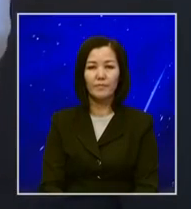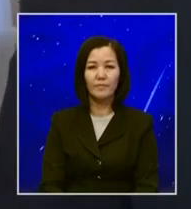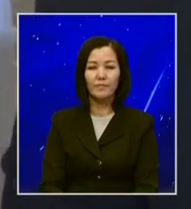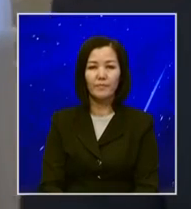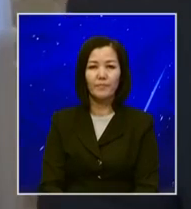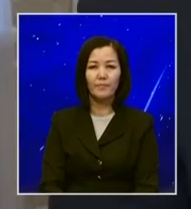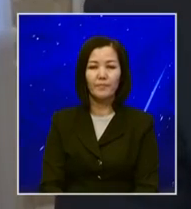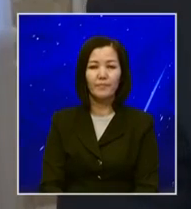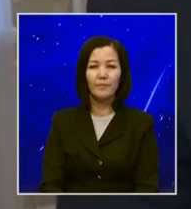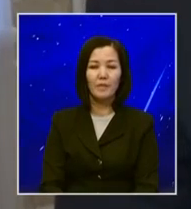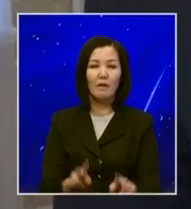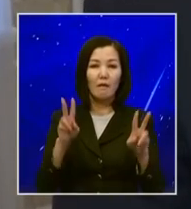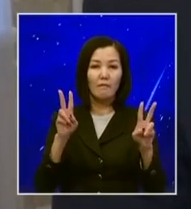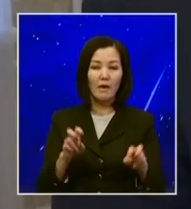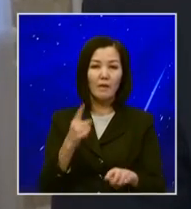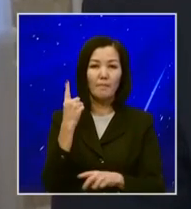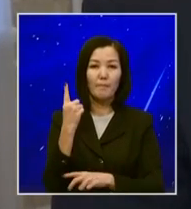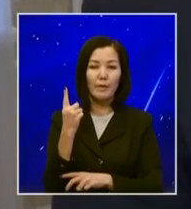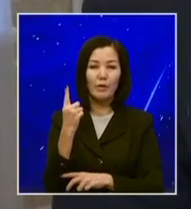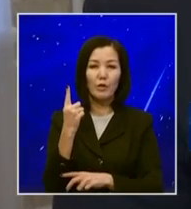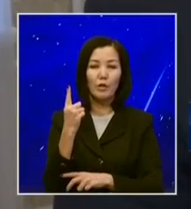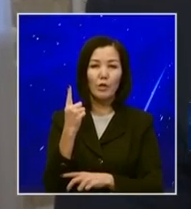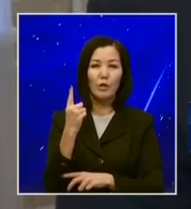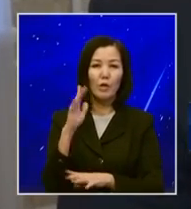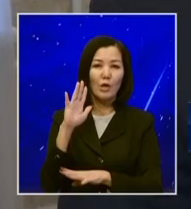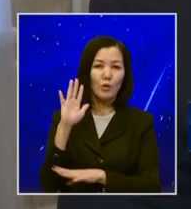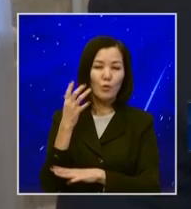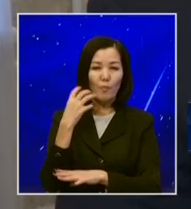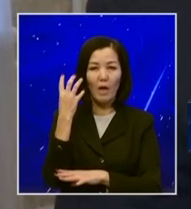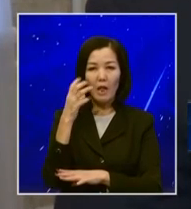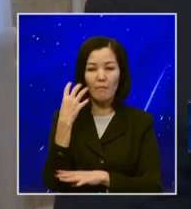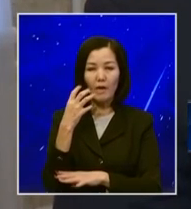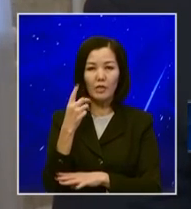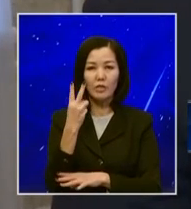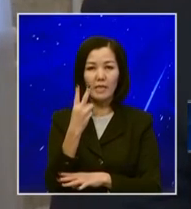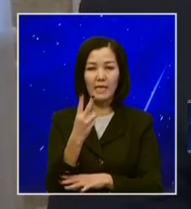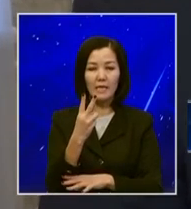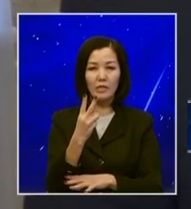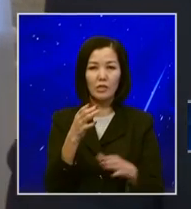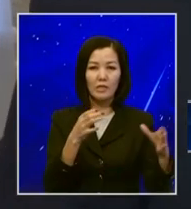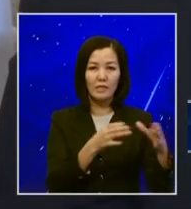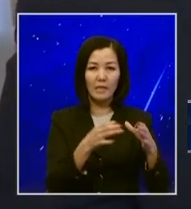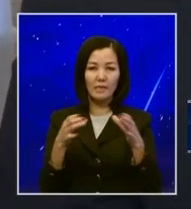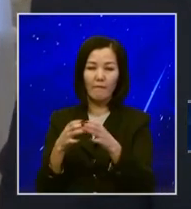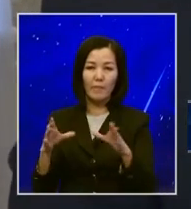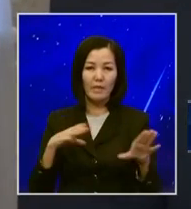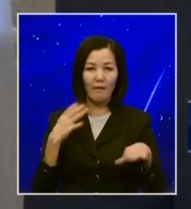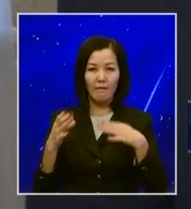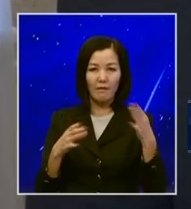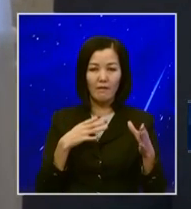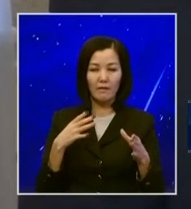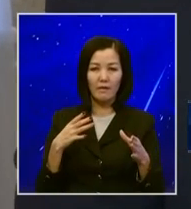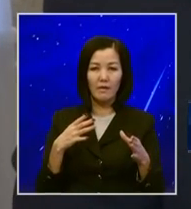Бір түп алмағашын мен дайындаған кезде екі составпен дайындадым. Бірінші және екінші составпен.